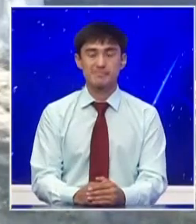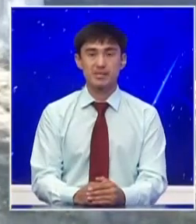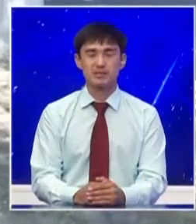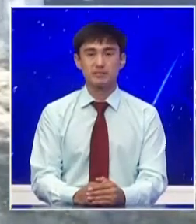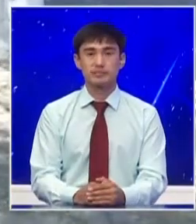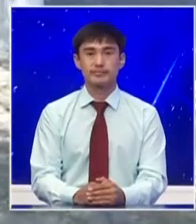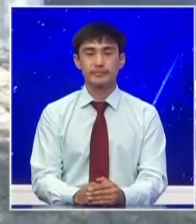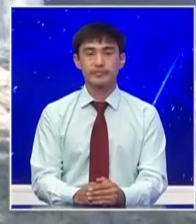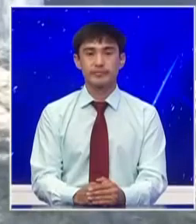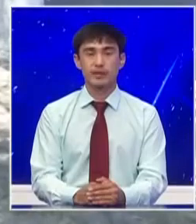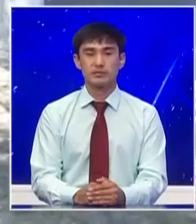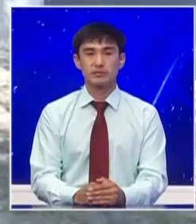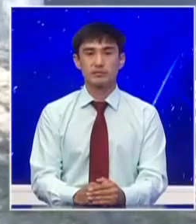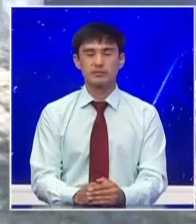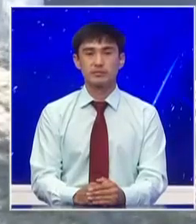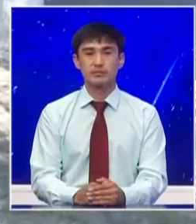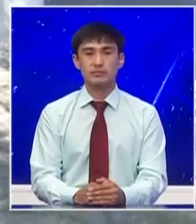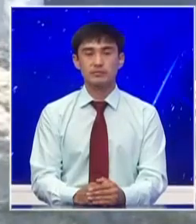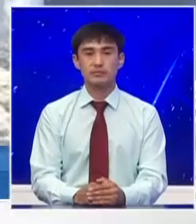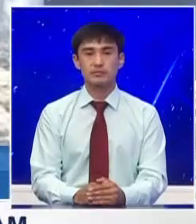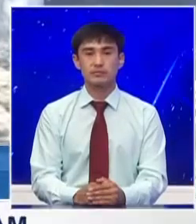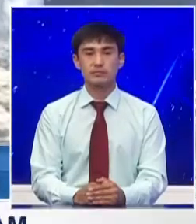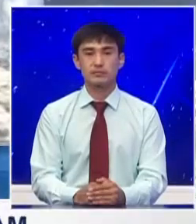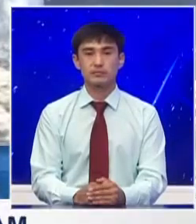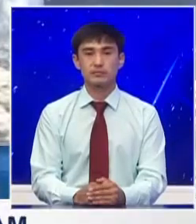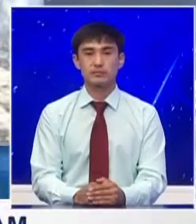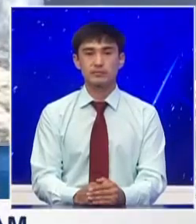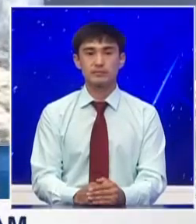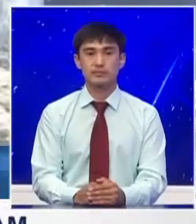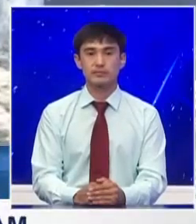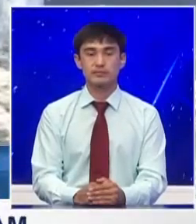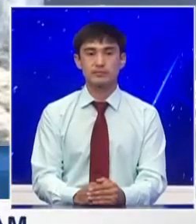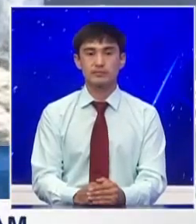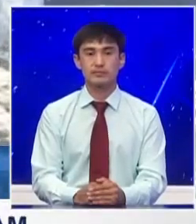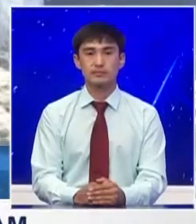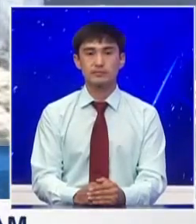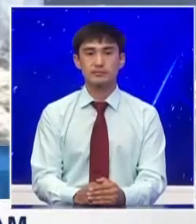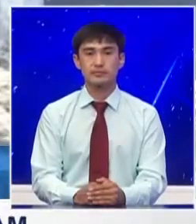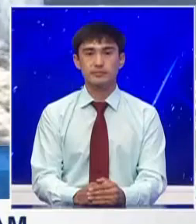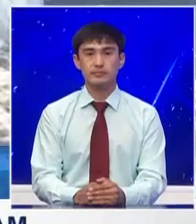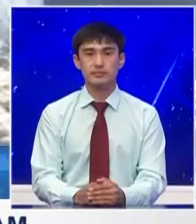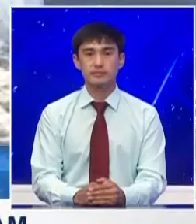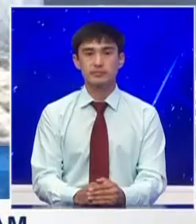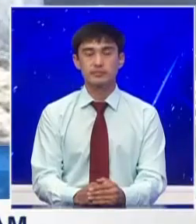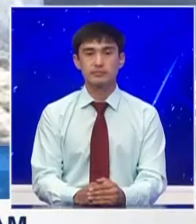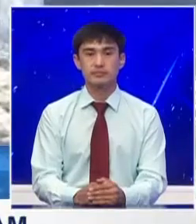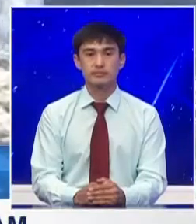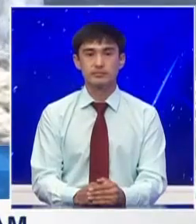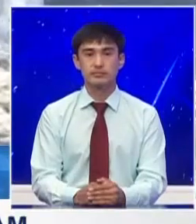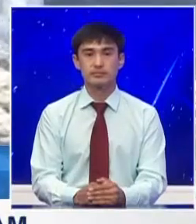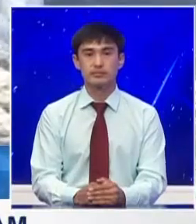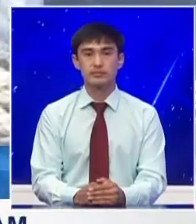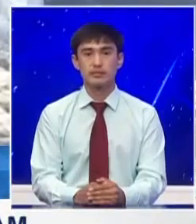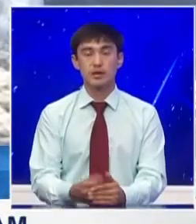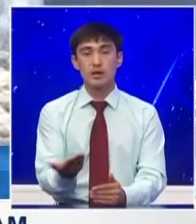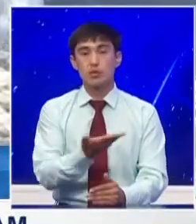Мамандар керек, сондықтан осыны бошымыз орындарын келген азаматтара ұсынып жатырмыз, тәртімінде түсіндіріп жатырмыз.